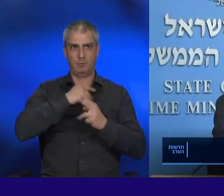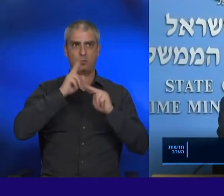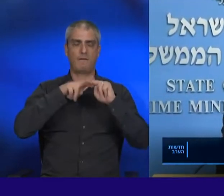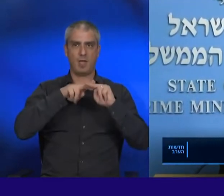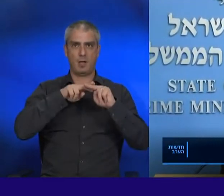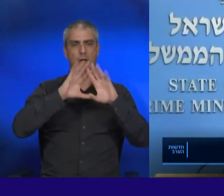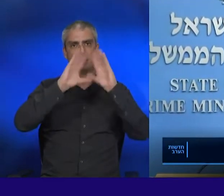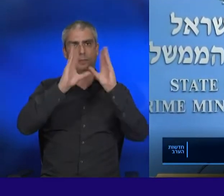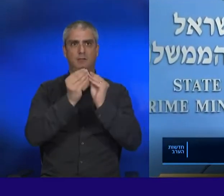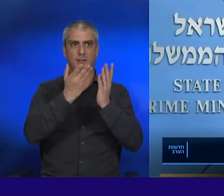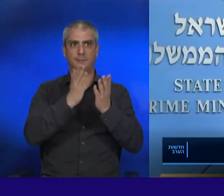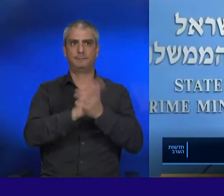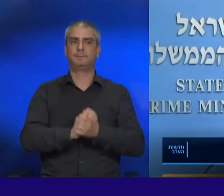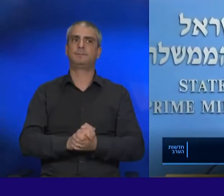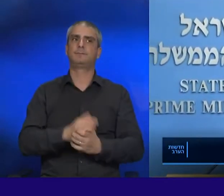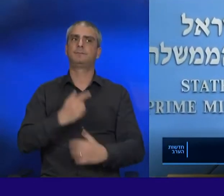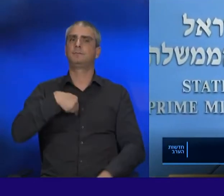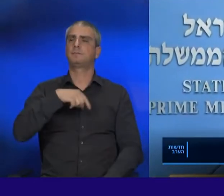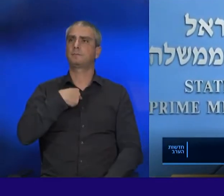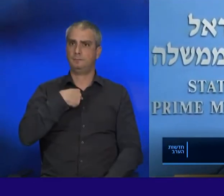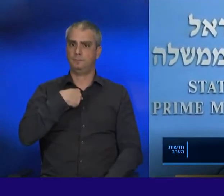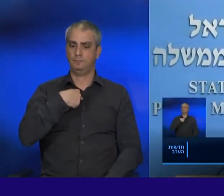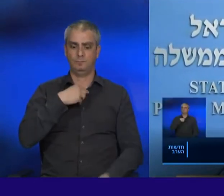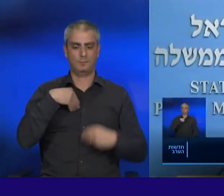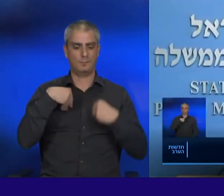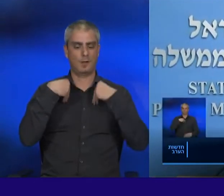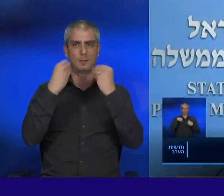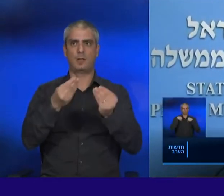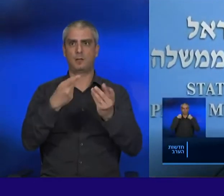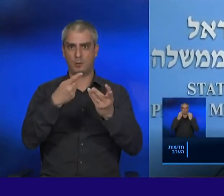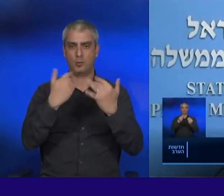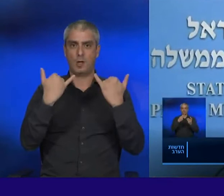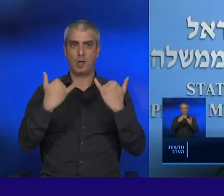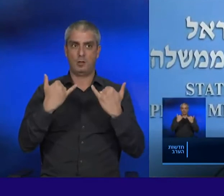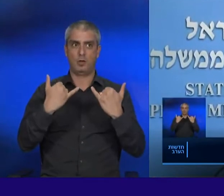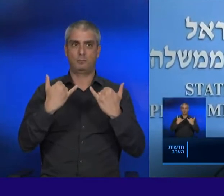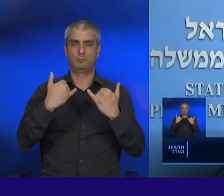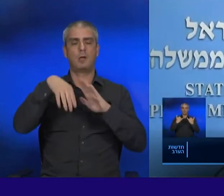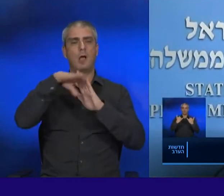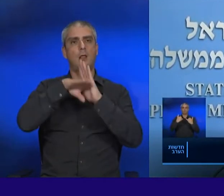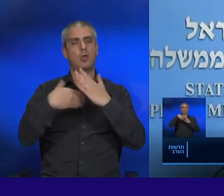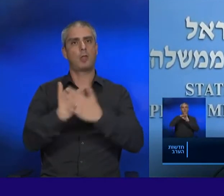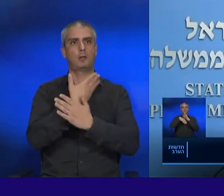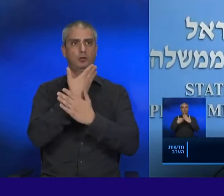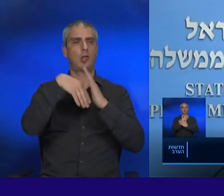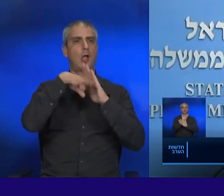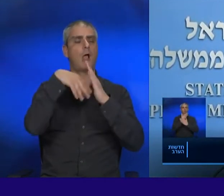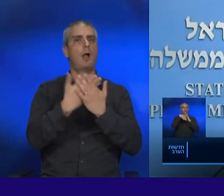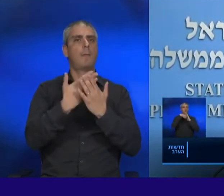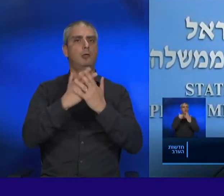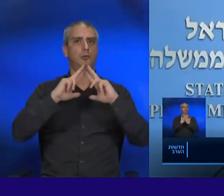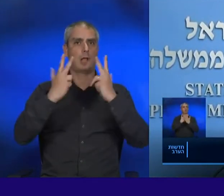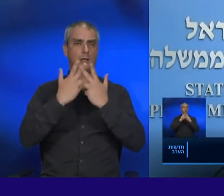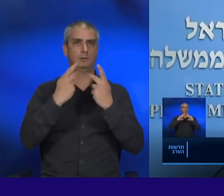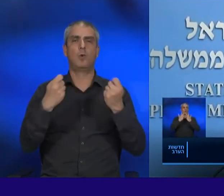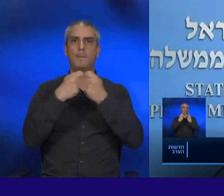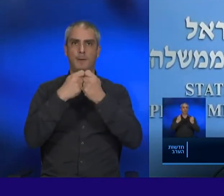נסכם את הדברים. אנחנו נתנו היום הנחיות, המלצות חדשות לציבור בנוגע